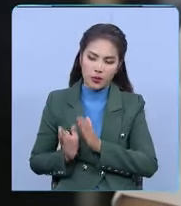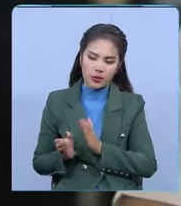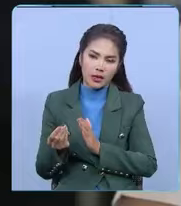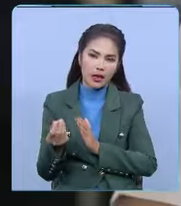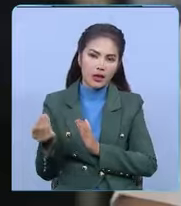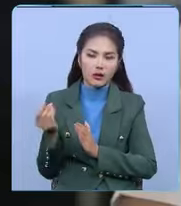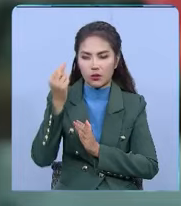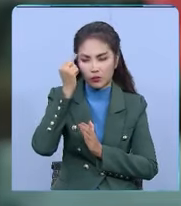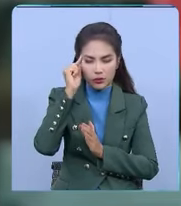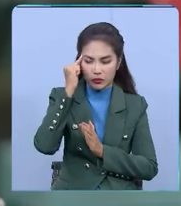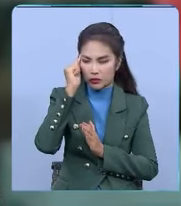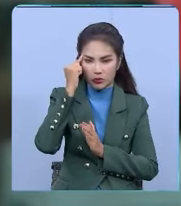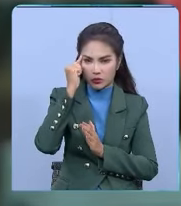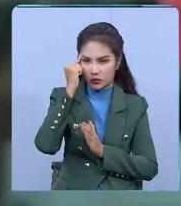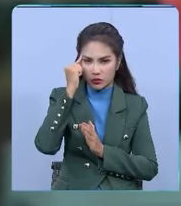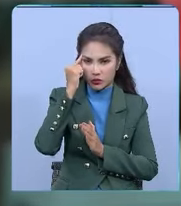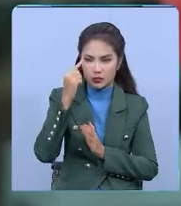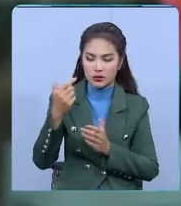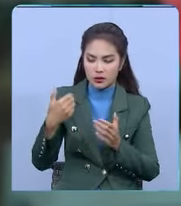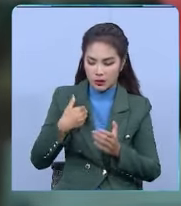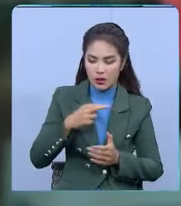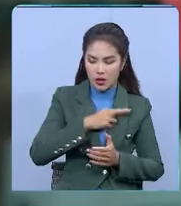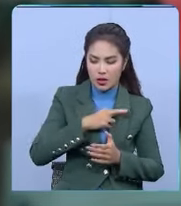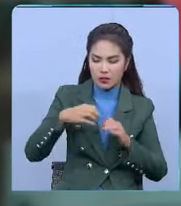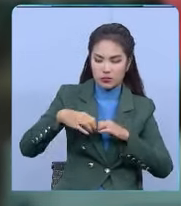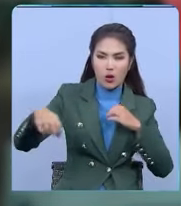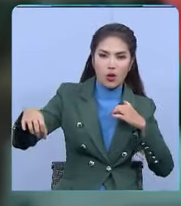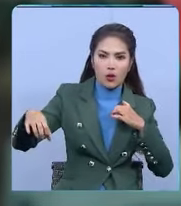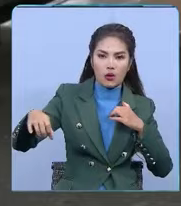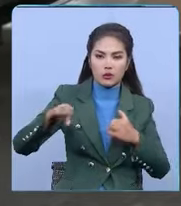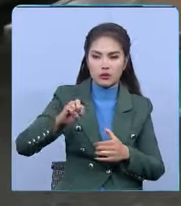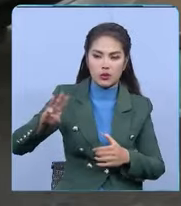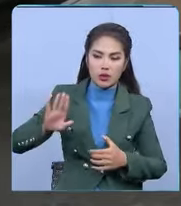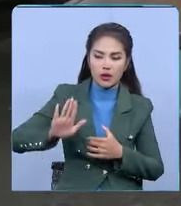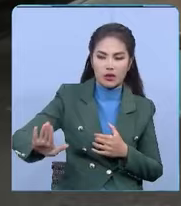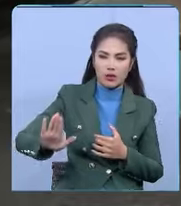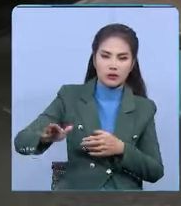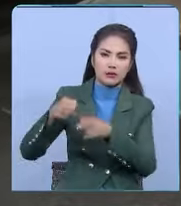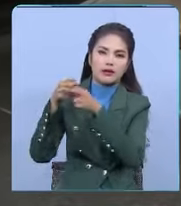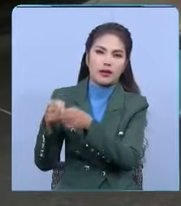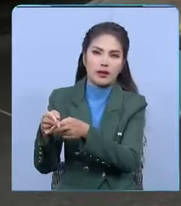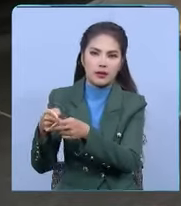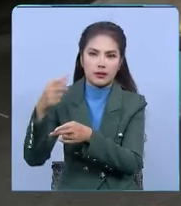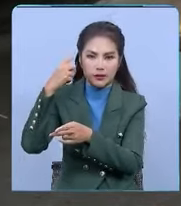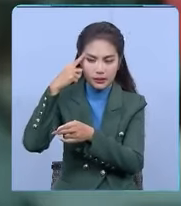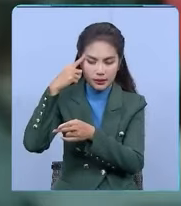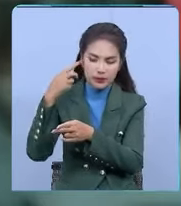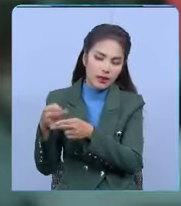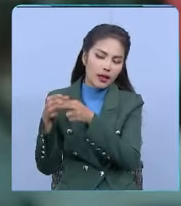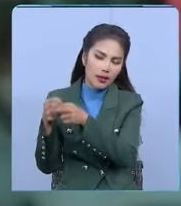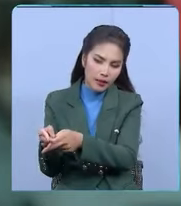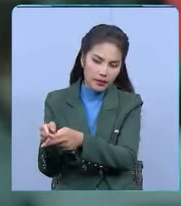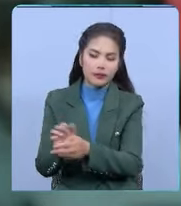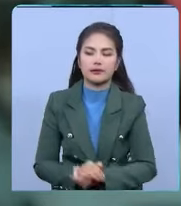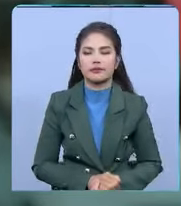ไม่ ร ู ้ เราไม่รู้เพราะเราอยู่คนนอกเป ็ นเรื่องของสว.เขาสว.เขาเป็นคนมีความคิดในทางเดียวกันเขาก็ไปในท